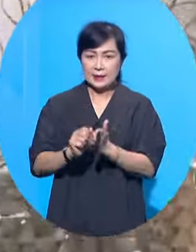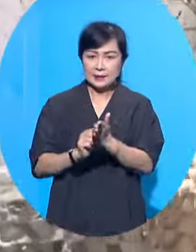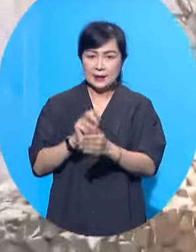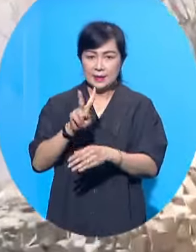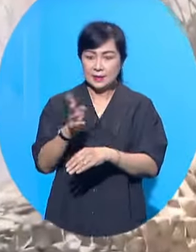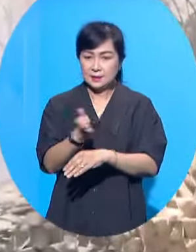2